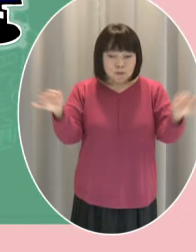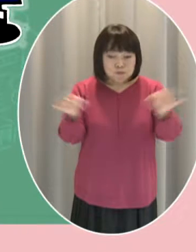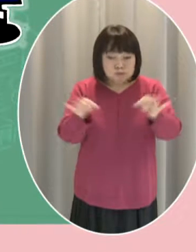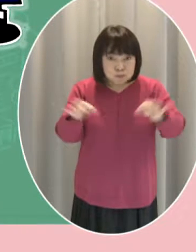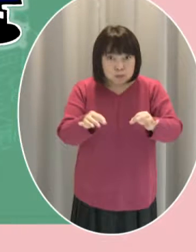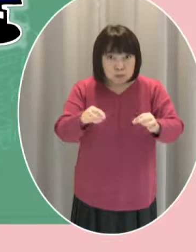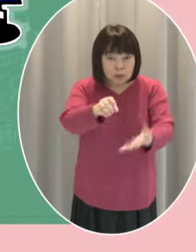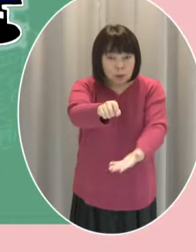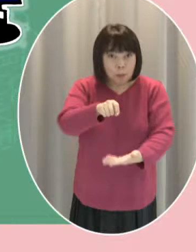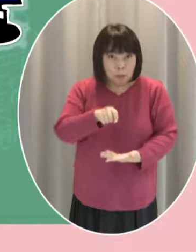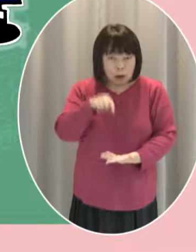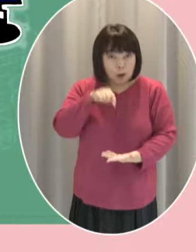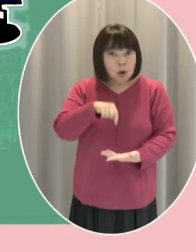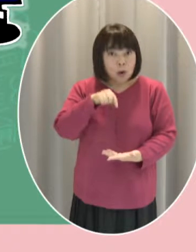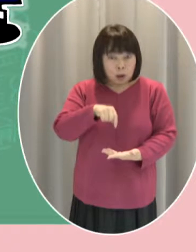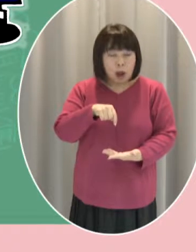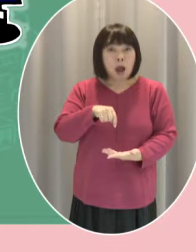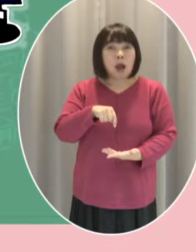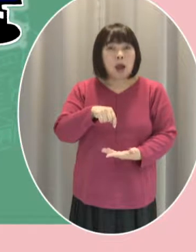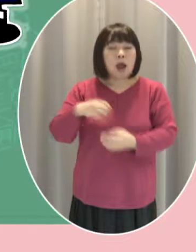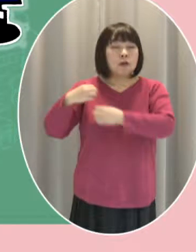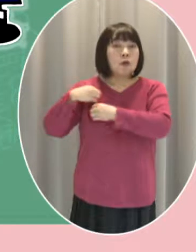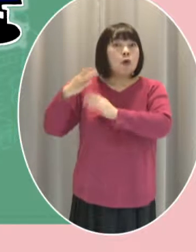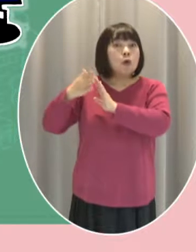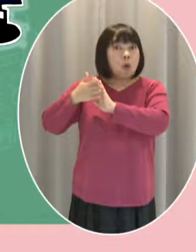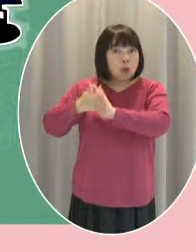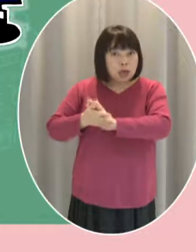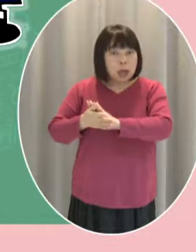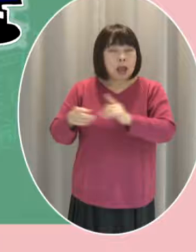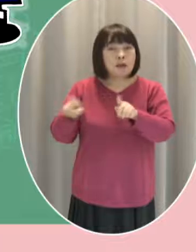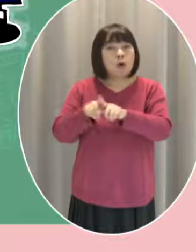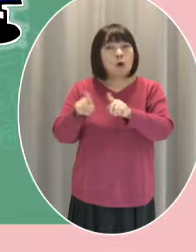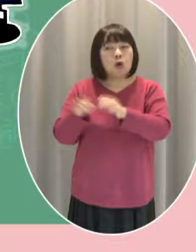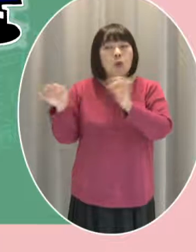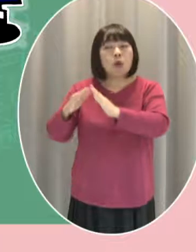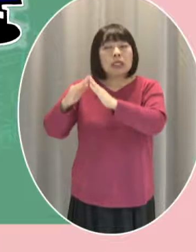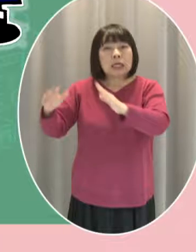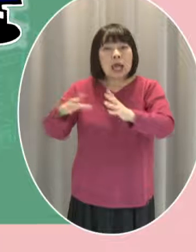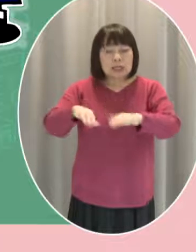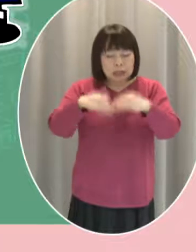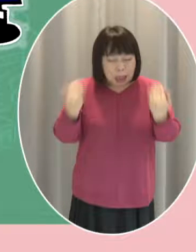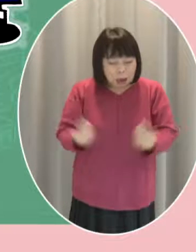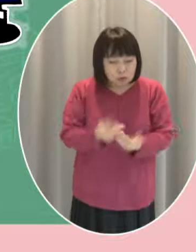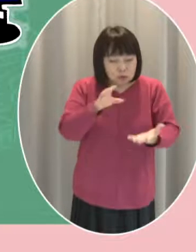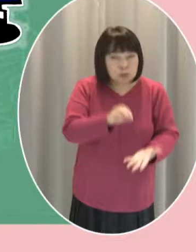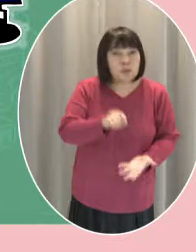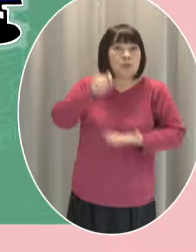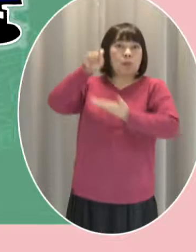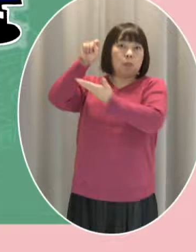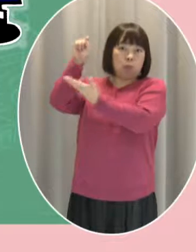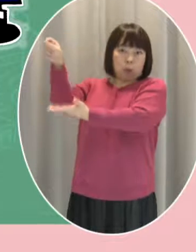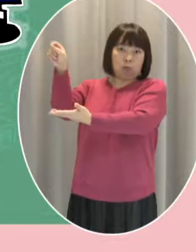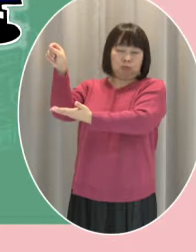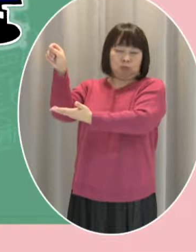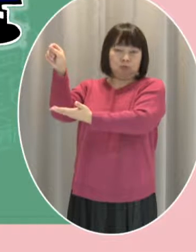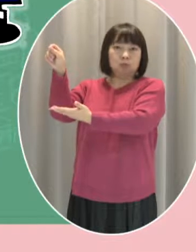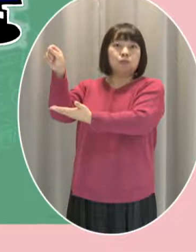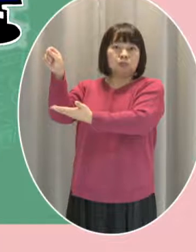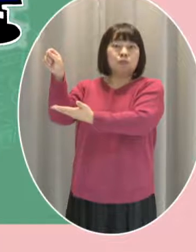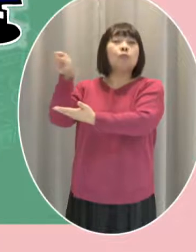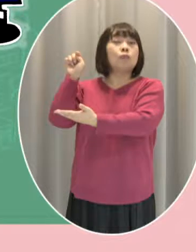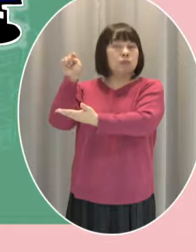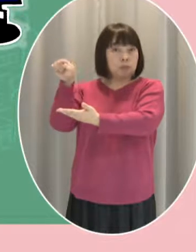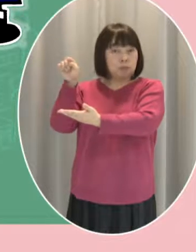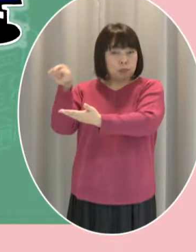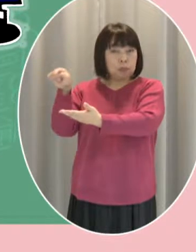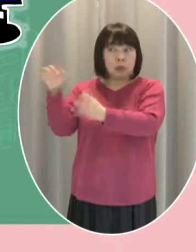寄せいただいた募金は一度兵庫県共同募金会へ全額送金しますそして